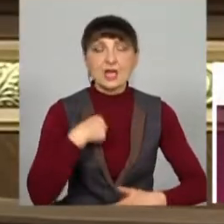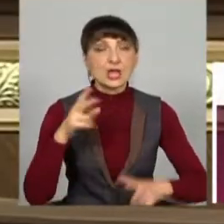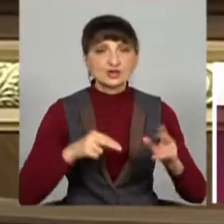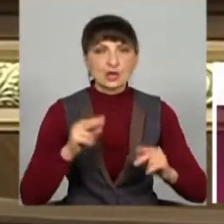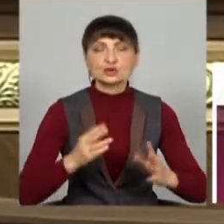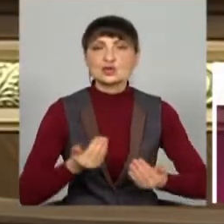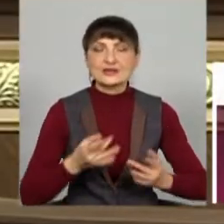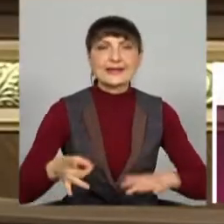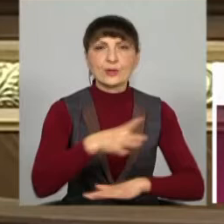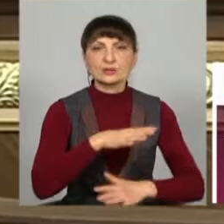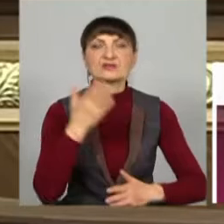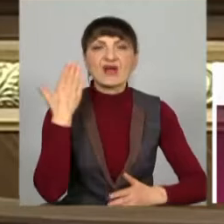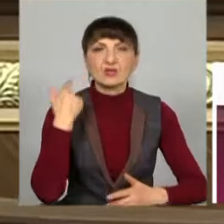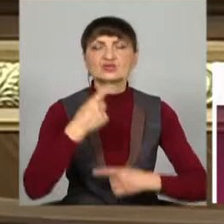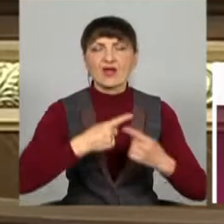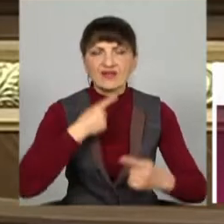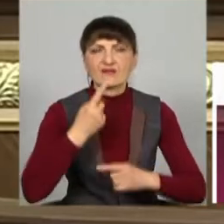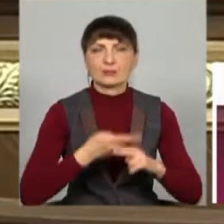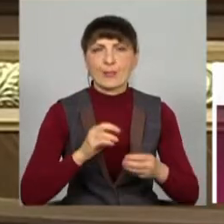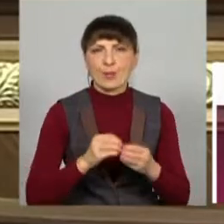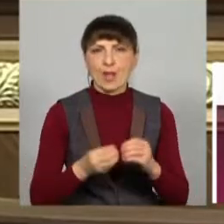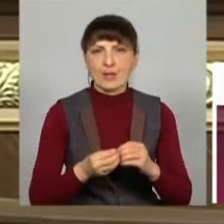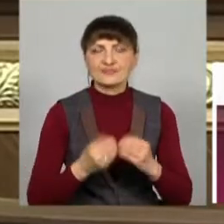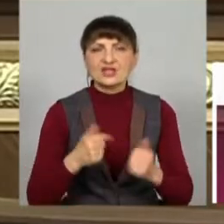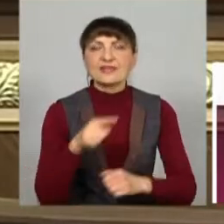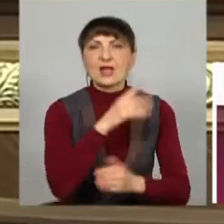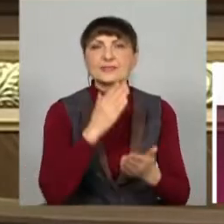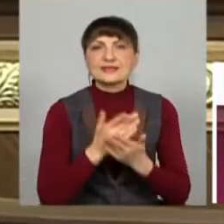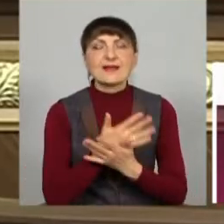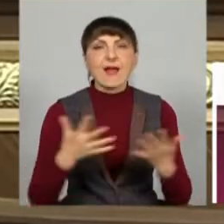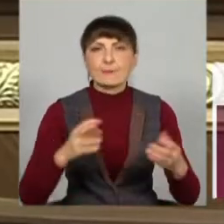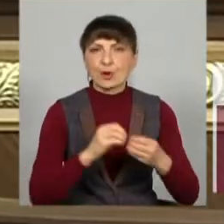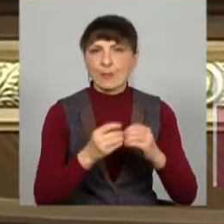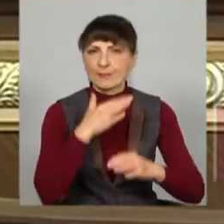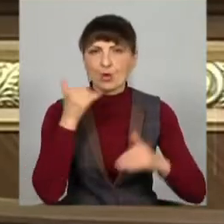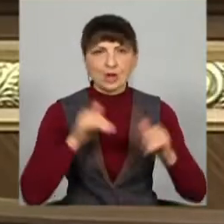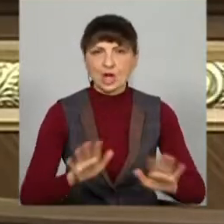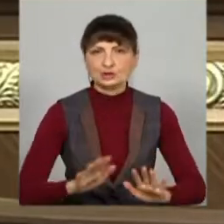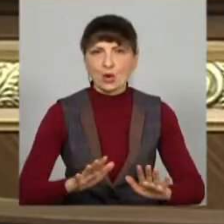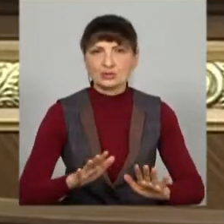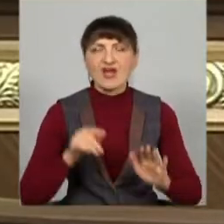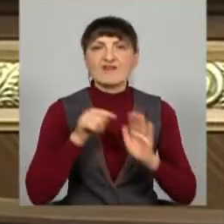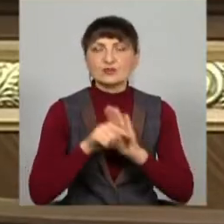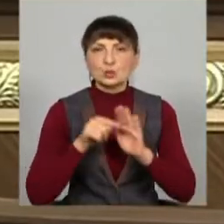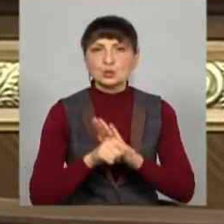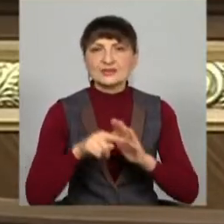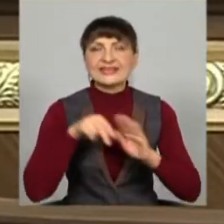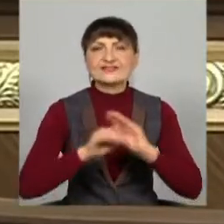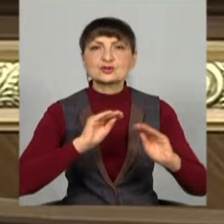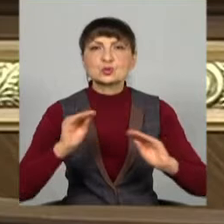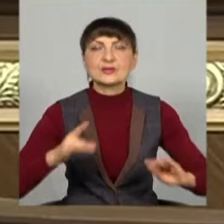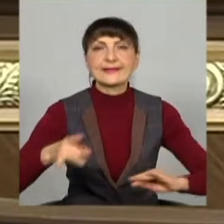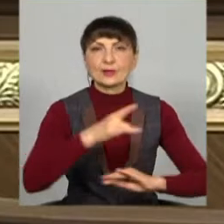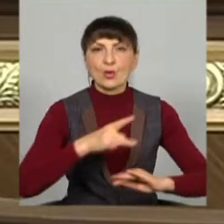что жители региона давно говорят об этой проблеме. Сейчас там есть ряд нерешенных проблем. Например, внутренняя инфраструктура